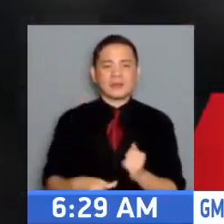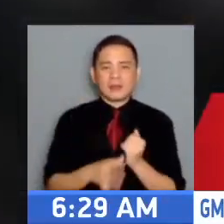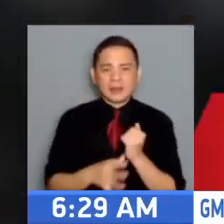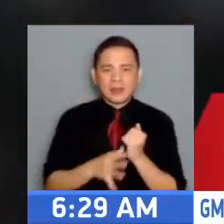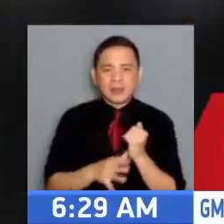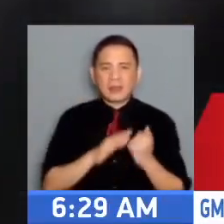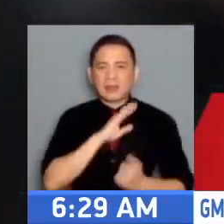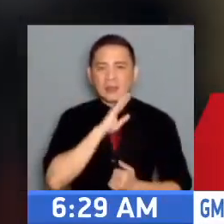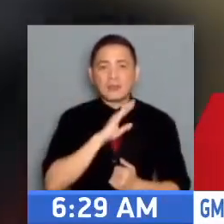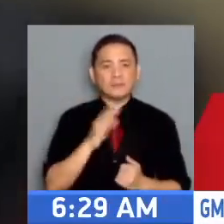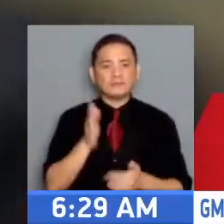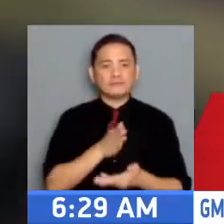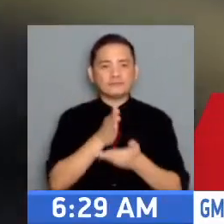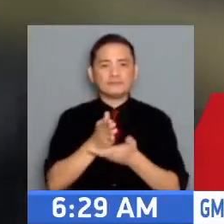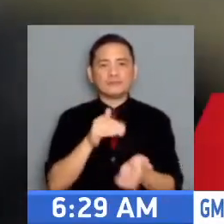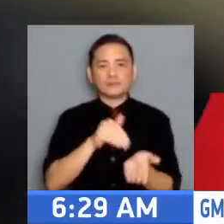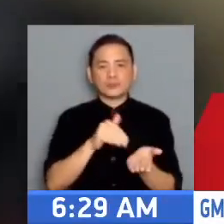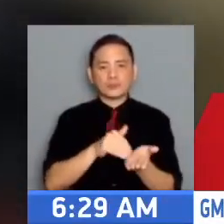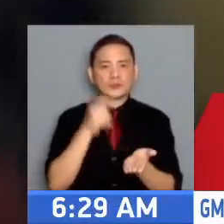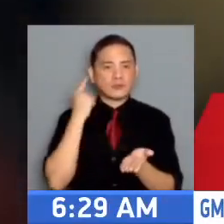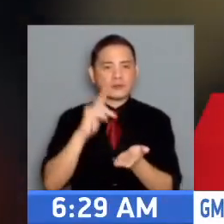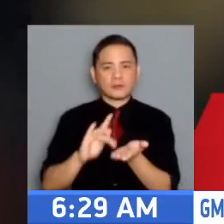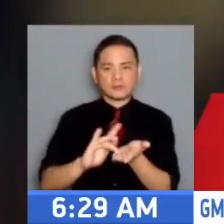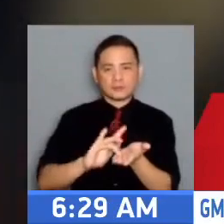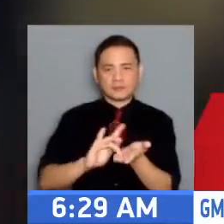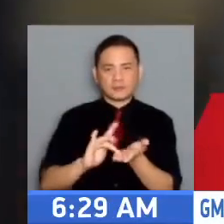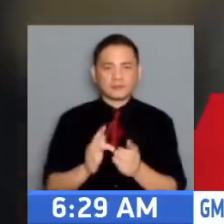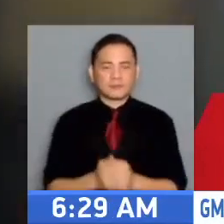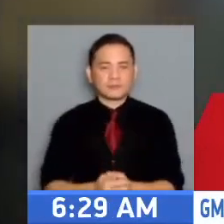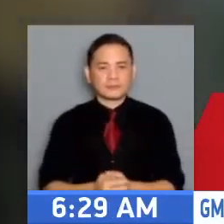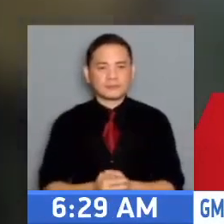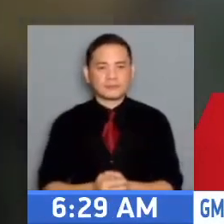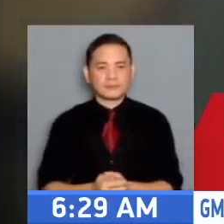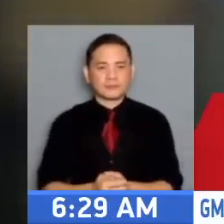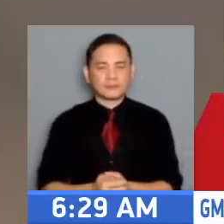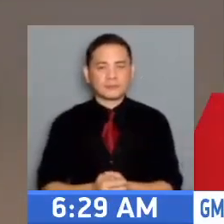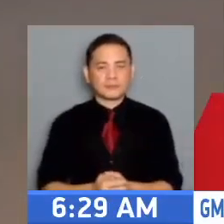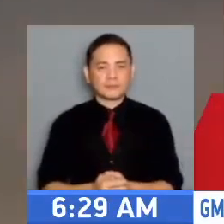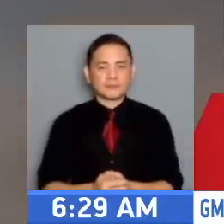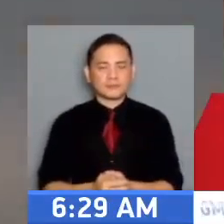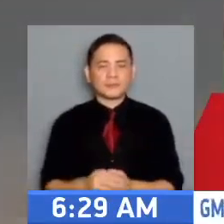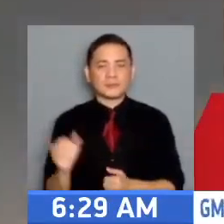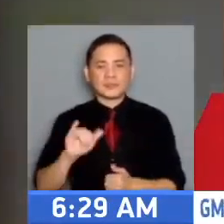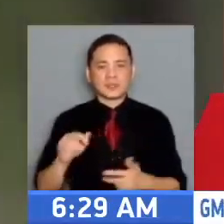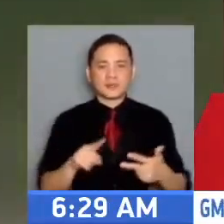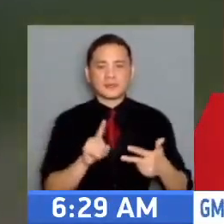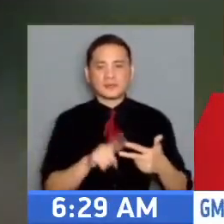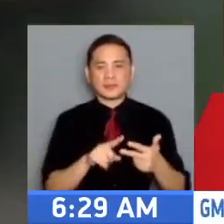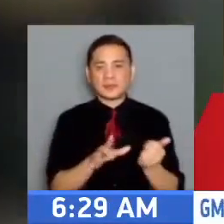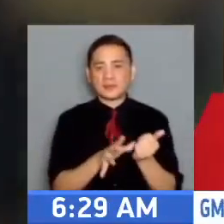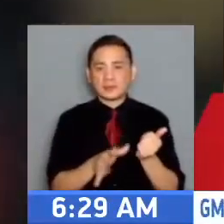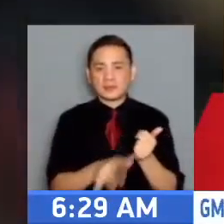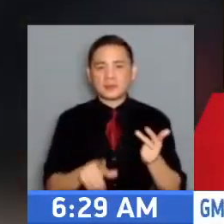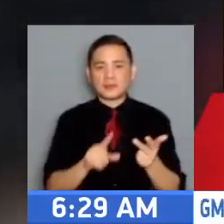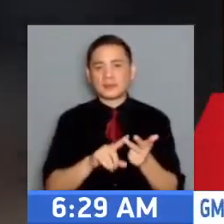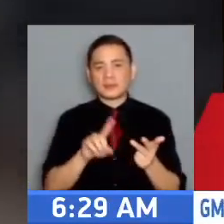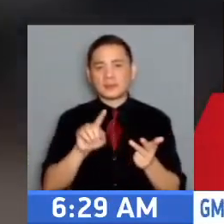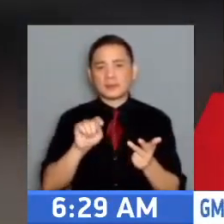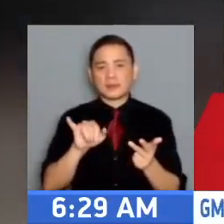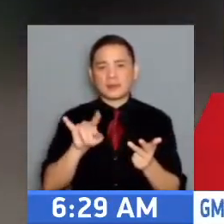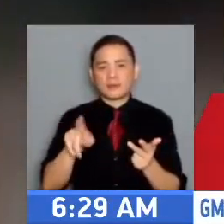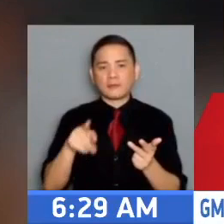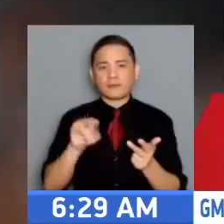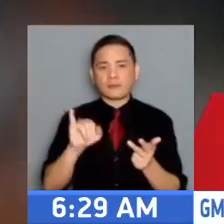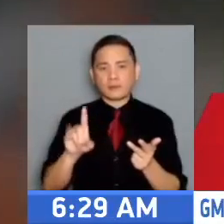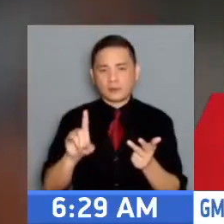prophylaxis. Waterborne disease rin ang diarrhea at typhoid fever. Bukod dyan, mataas din ang banta ng dengue dahil sa mga naiipong tubig